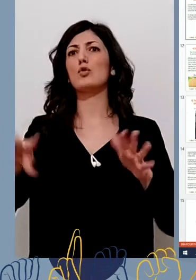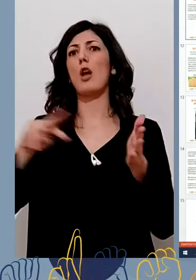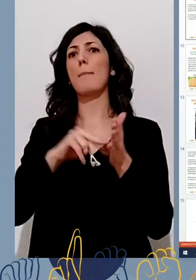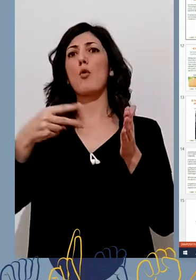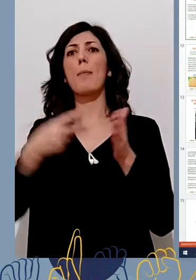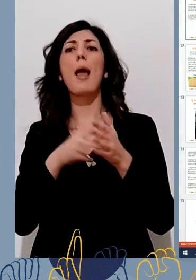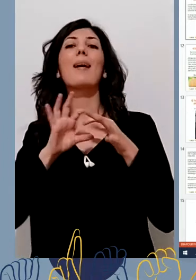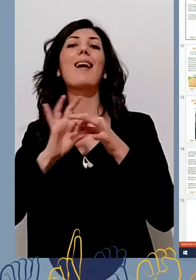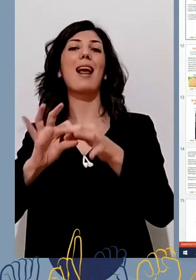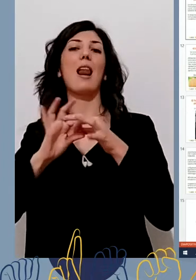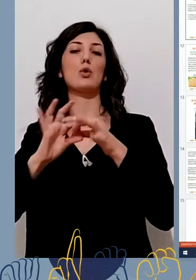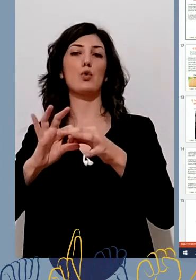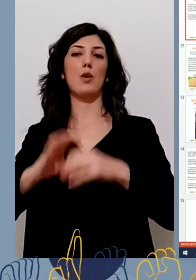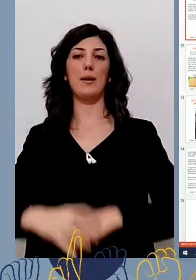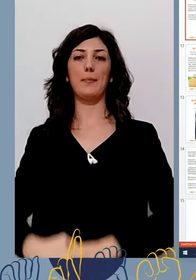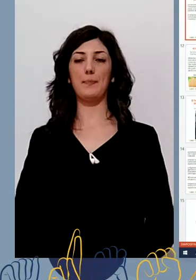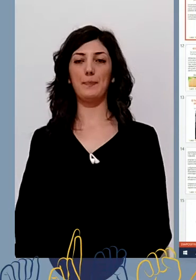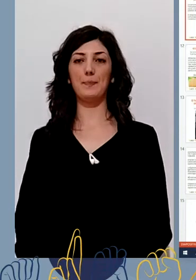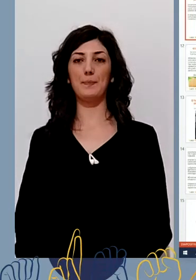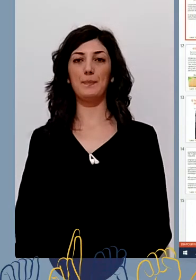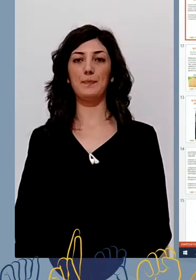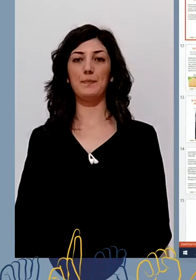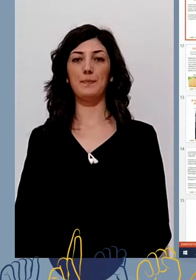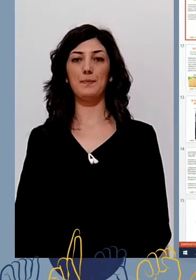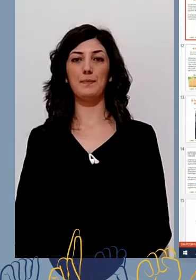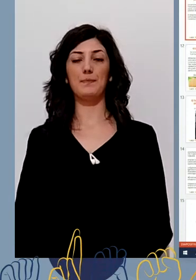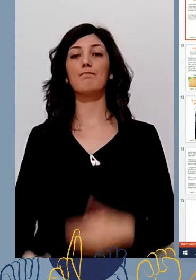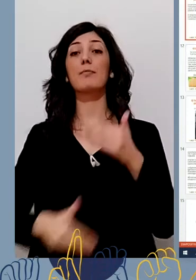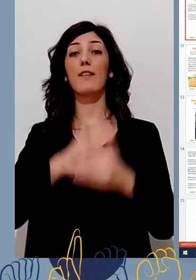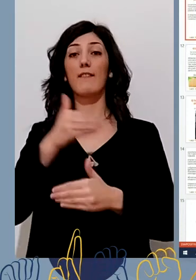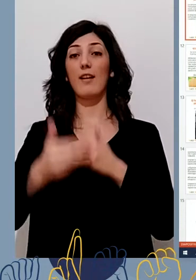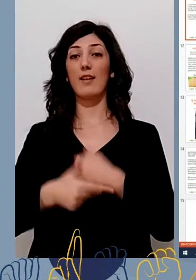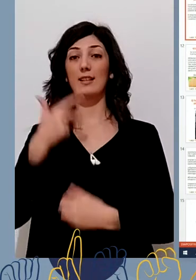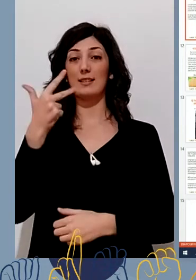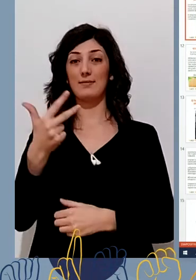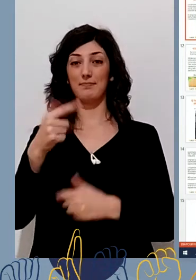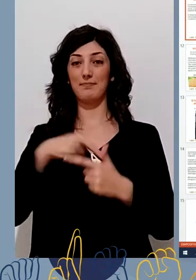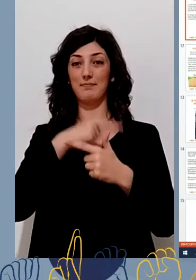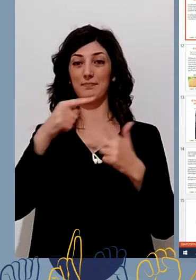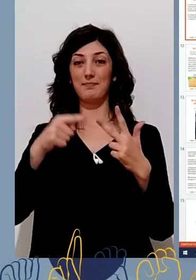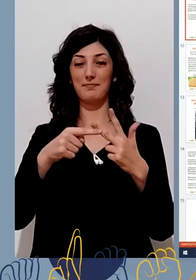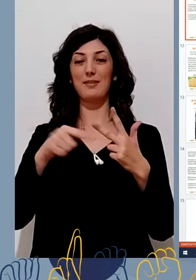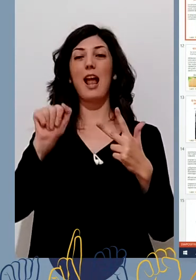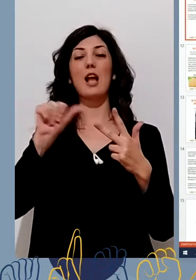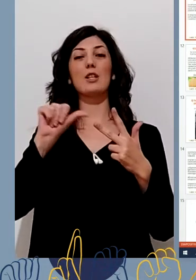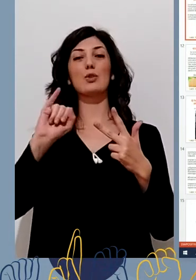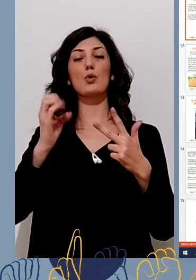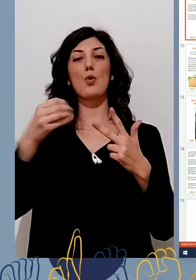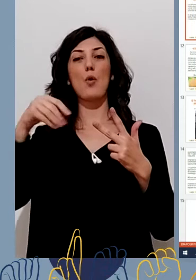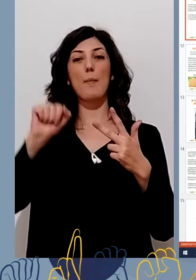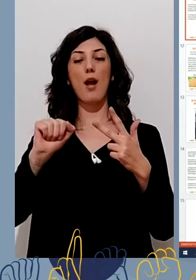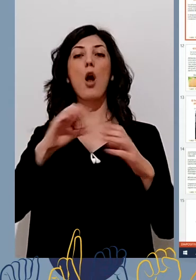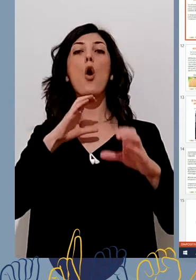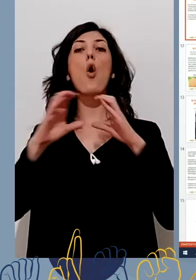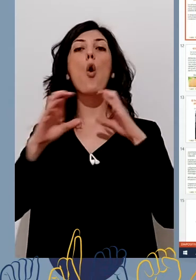relazione. Possiamo proseguire con il terzo assioma? Esatto. Il flusso comunicativo è espresso